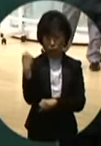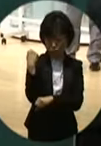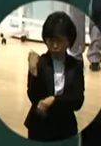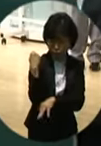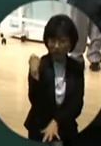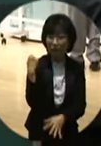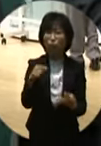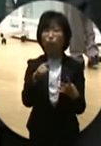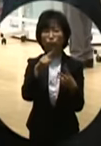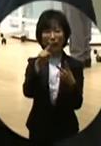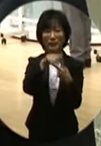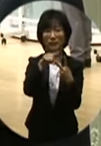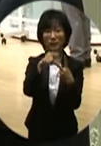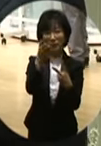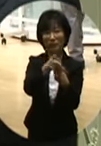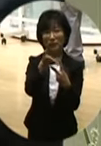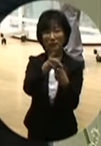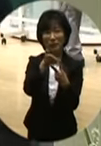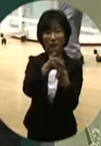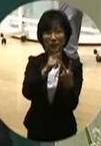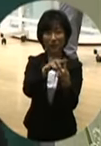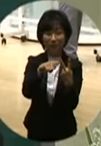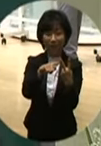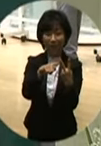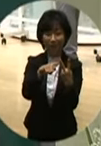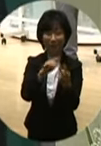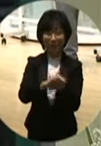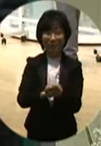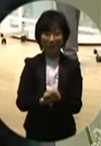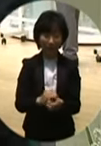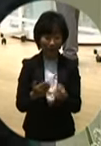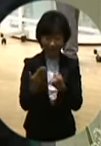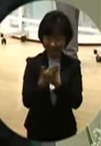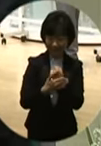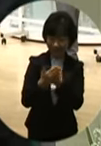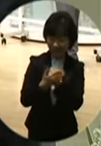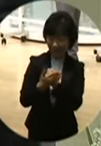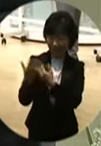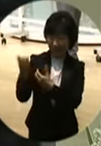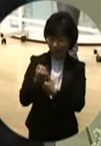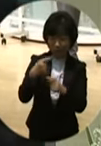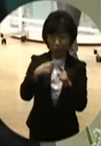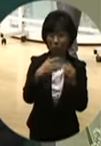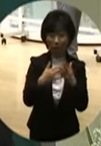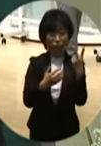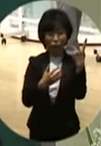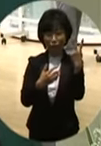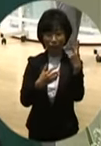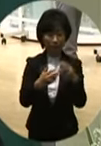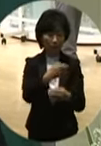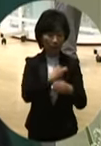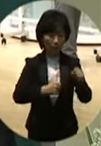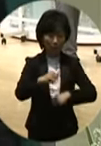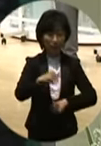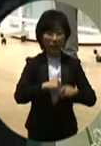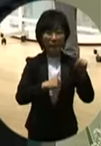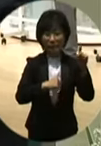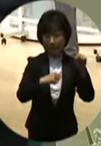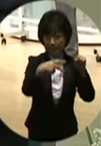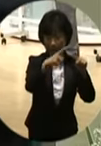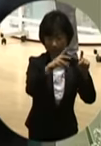There are two different types of roots. 똑같이 은혜 받은 교회입니다. So these are churches that both receive grace. 사도행전 11장 1절 18절